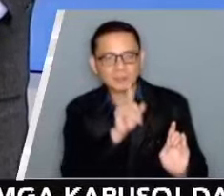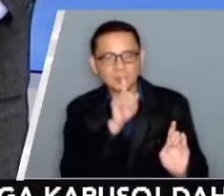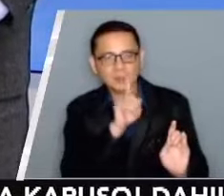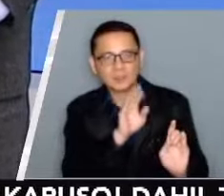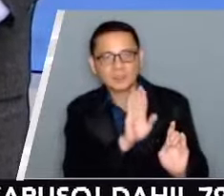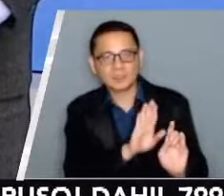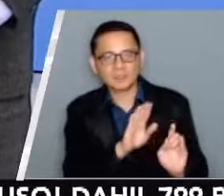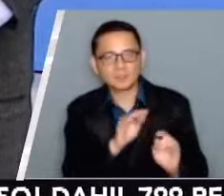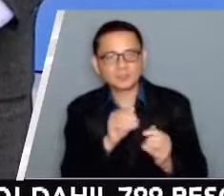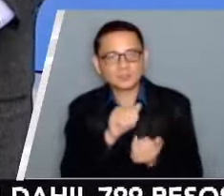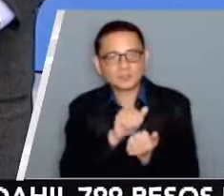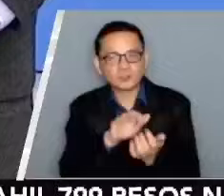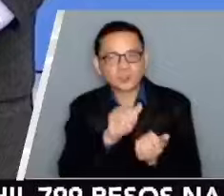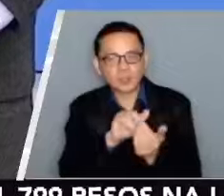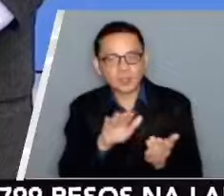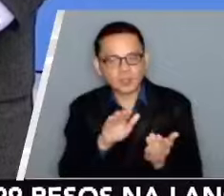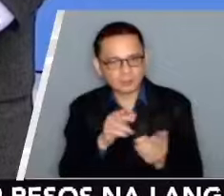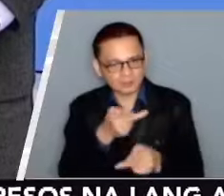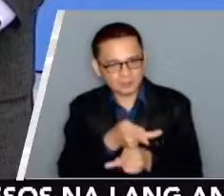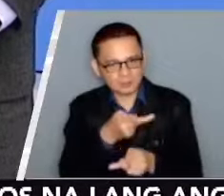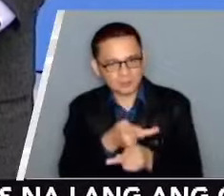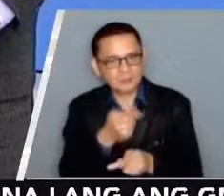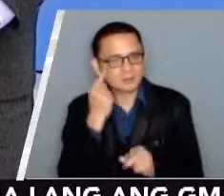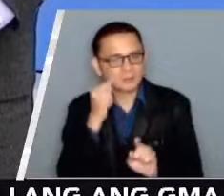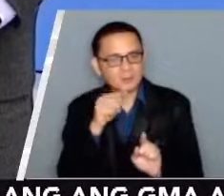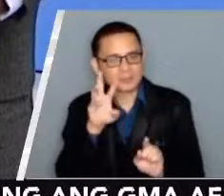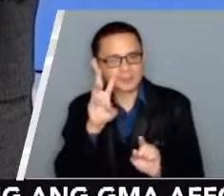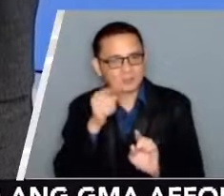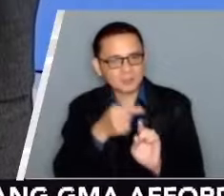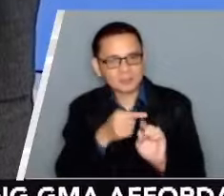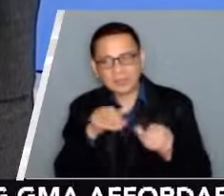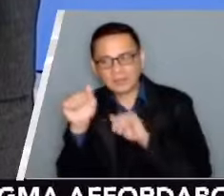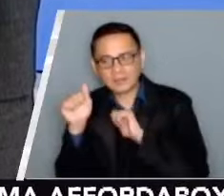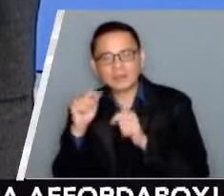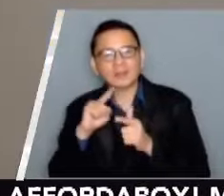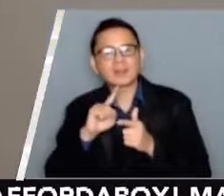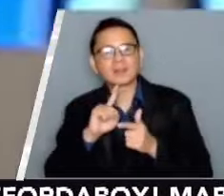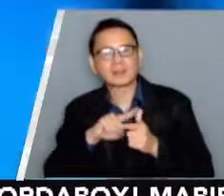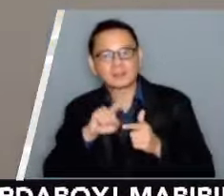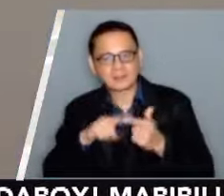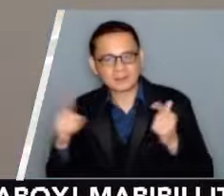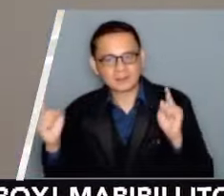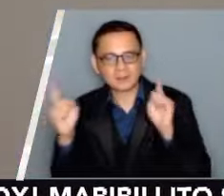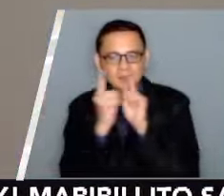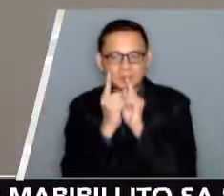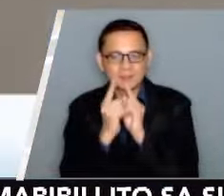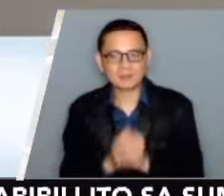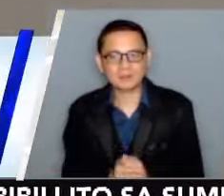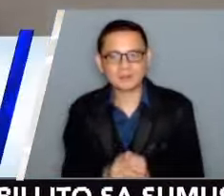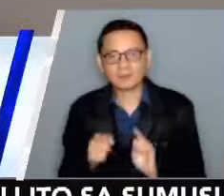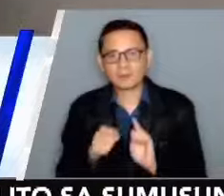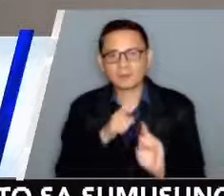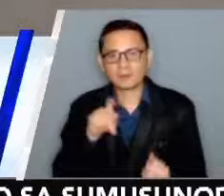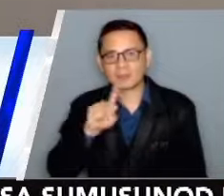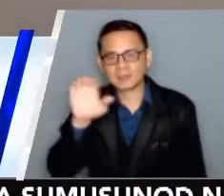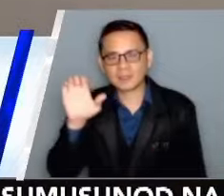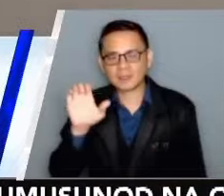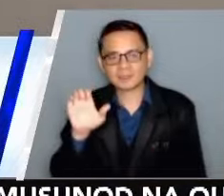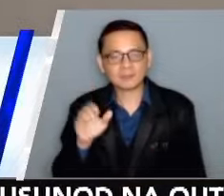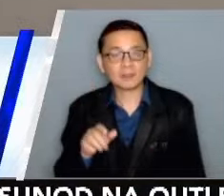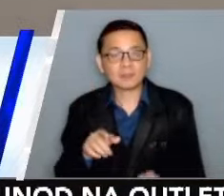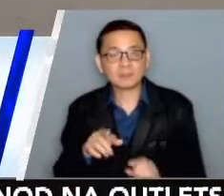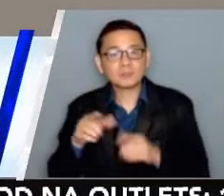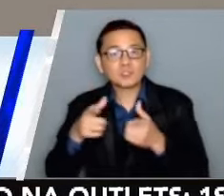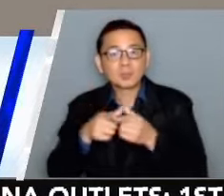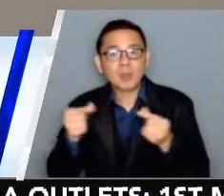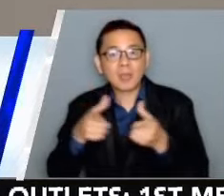for 6 months. Ito ng viral reunion sa Pasay. Ayan no, straight from Japan, mala-eksena na sana sa pelikula